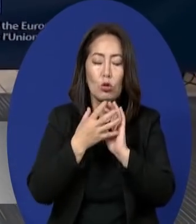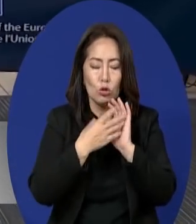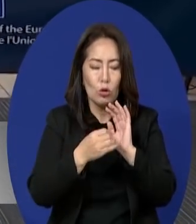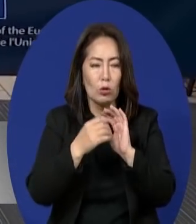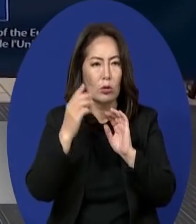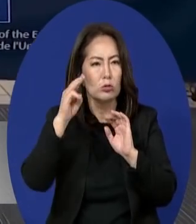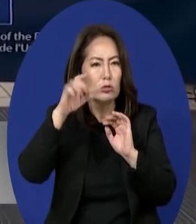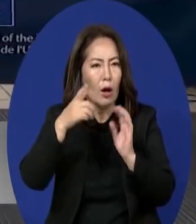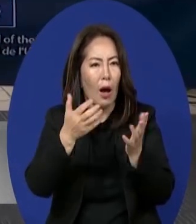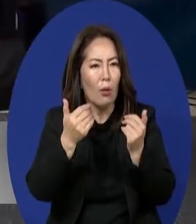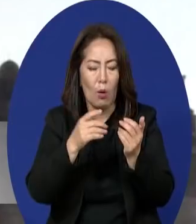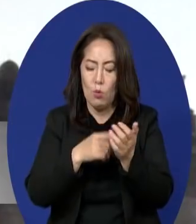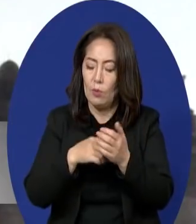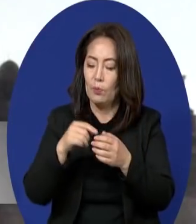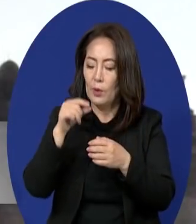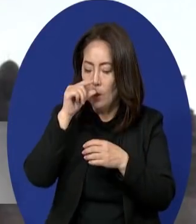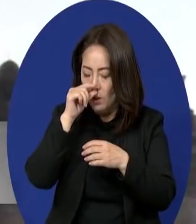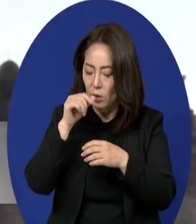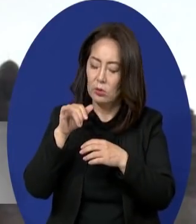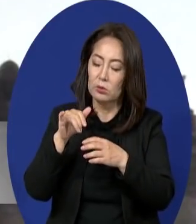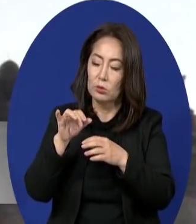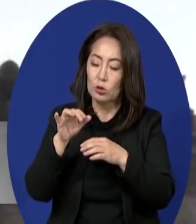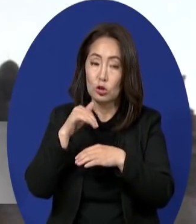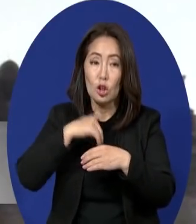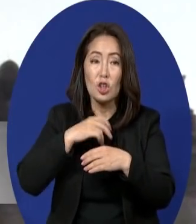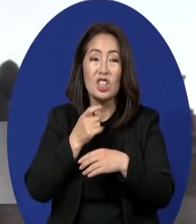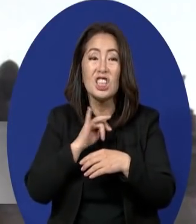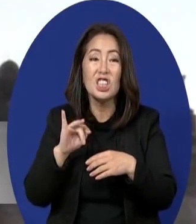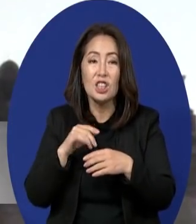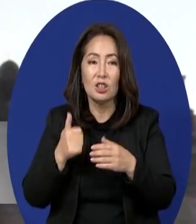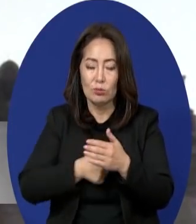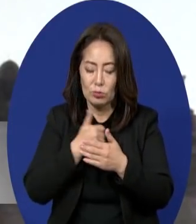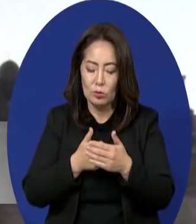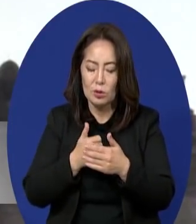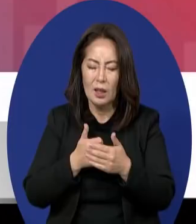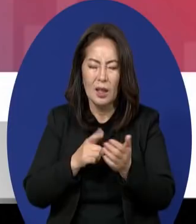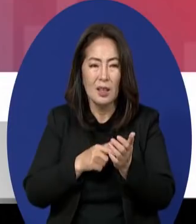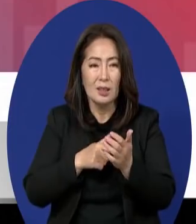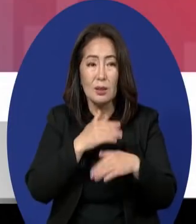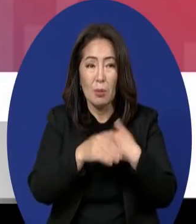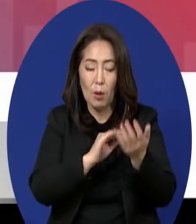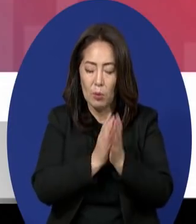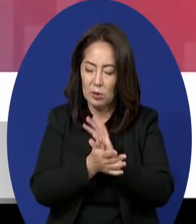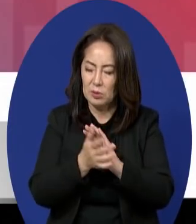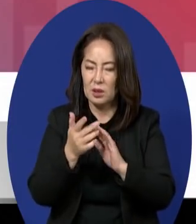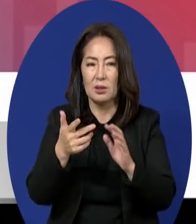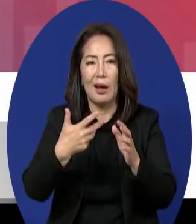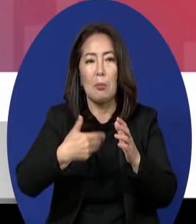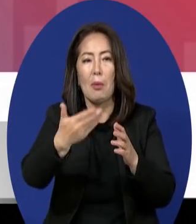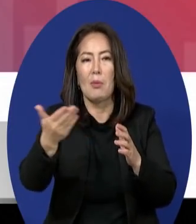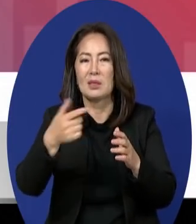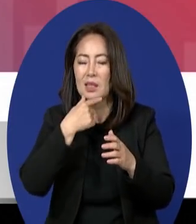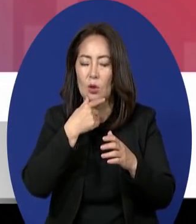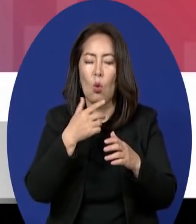байгалийн хийн гол нийлүүлэгч улс орнууд дотоодынхоо хийн нөөцийг хангах алхам хийж байгаа нь ч бас энэ хямралд нөлөөлж байна. За энэ